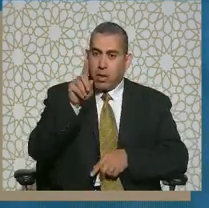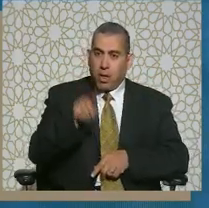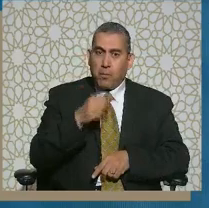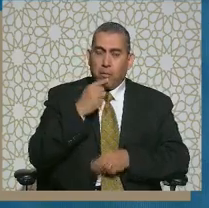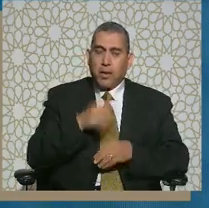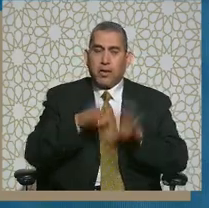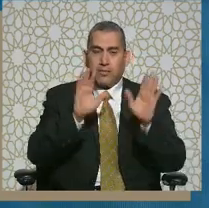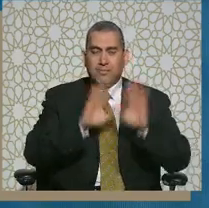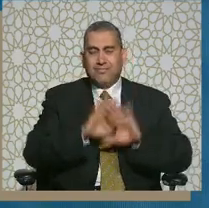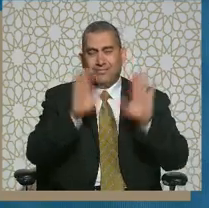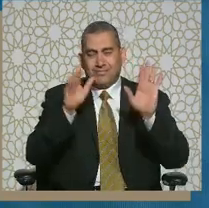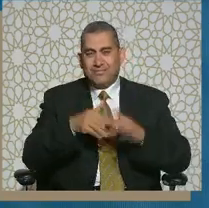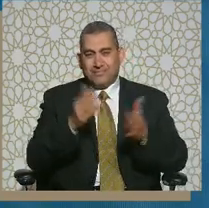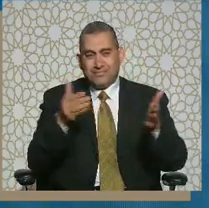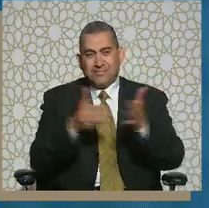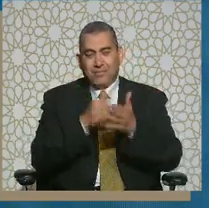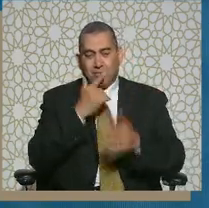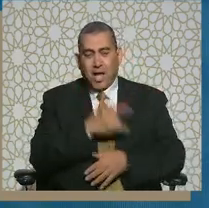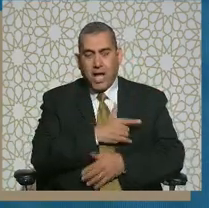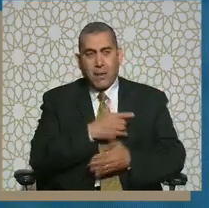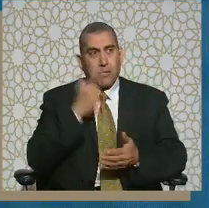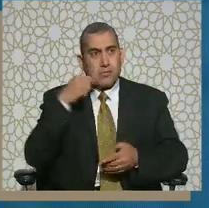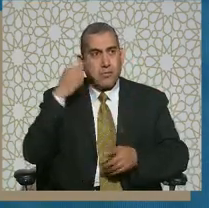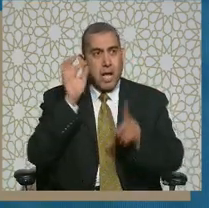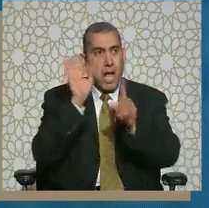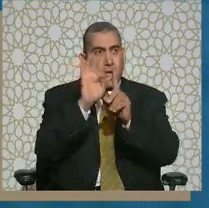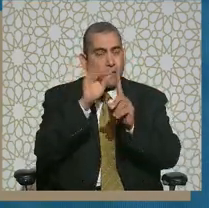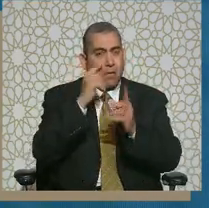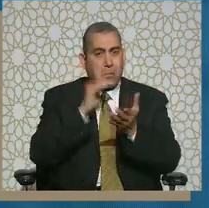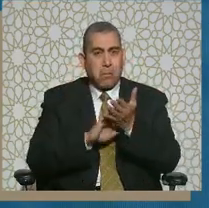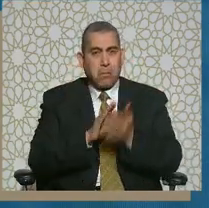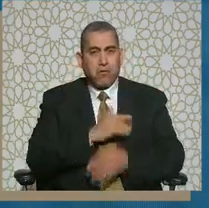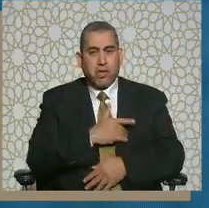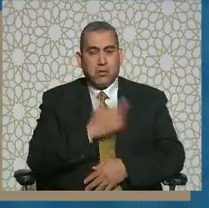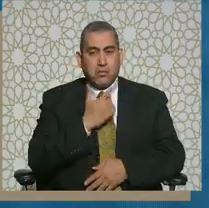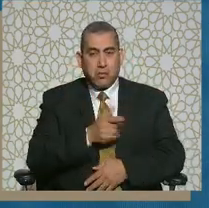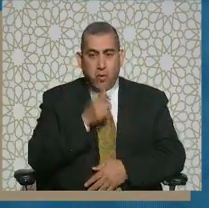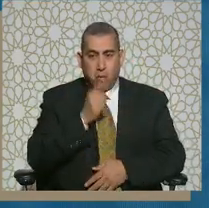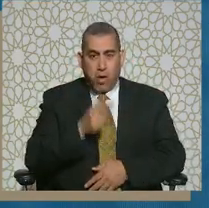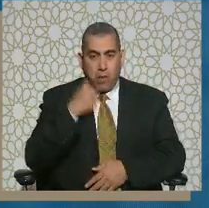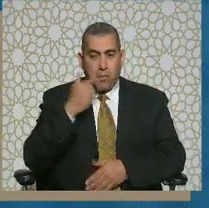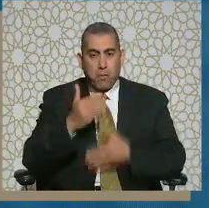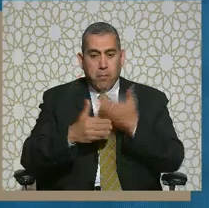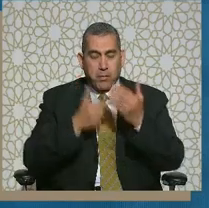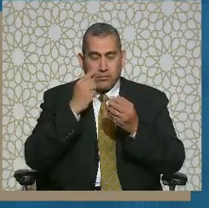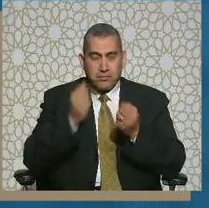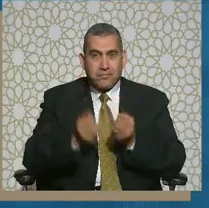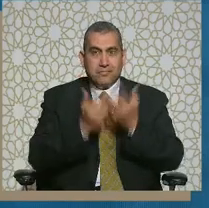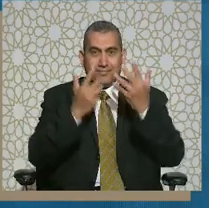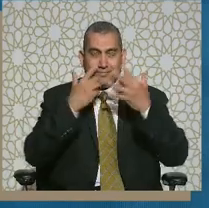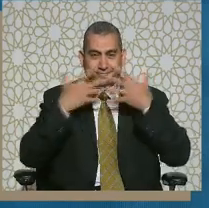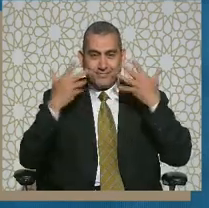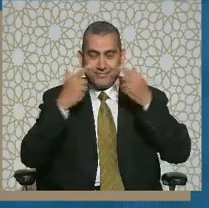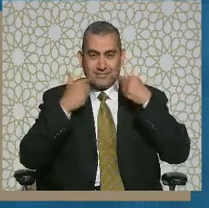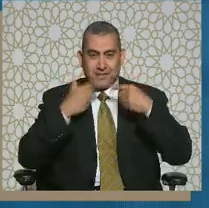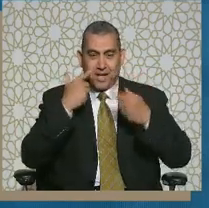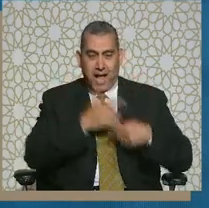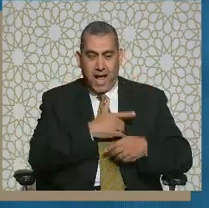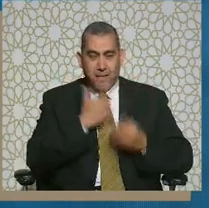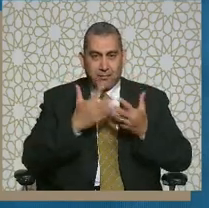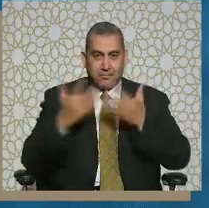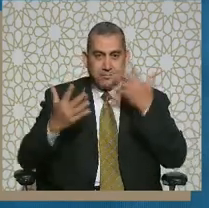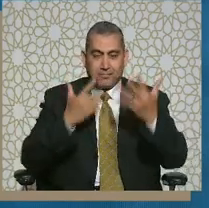حسن الختام لان ما فيش حاجه في قلوبها ممكن تعيش له وما بيبقاش فييه نضاره وما فيش حيويه في القلوب